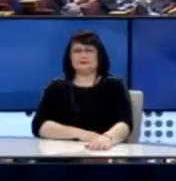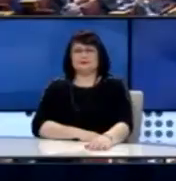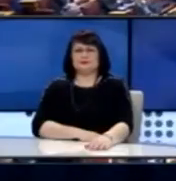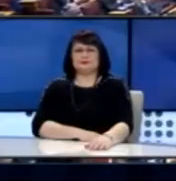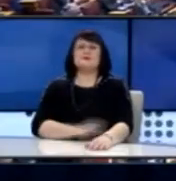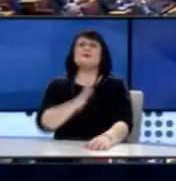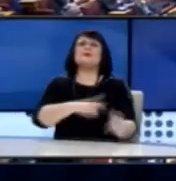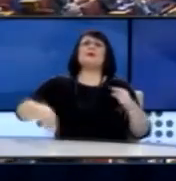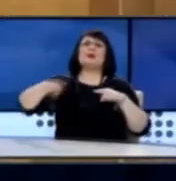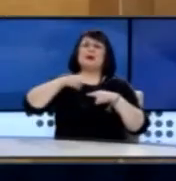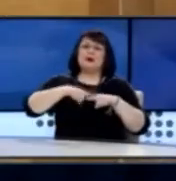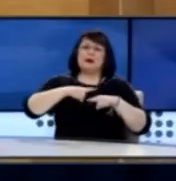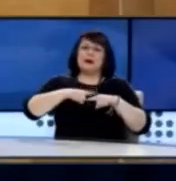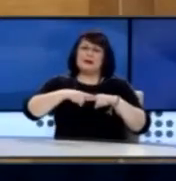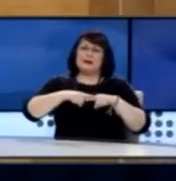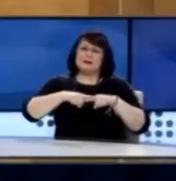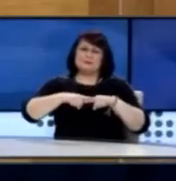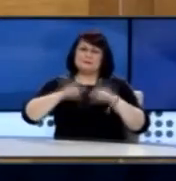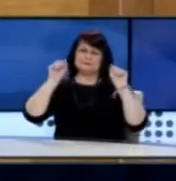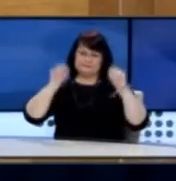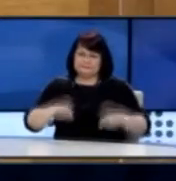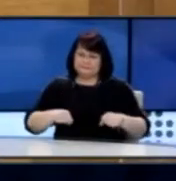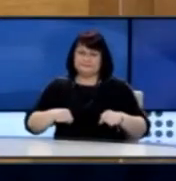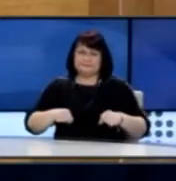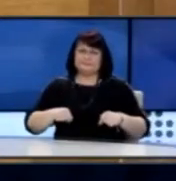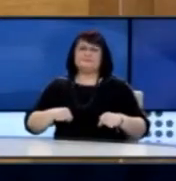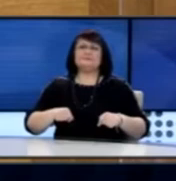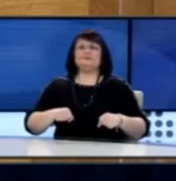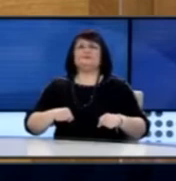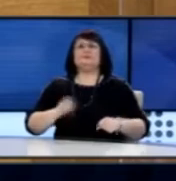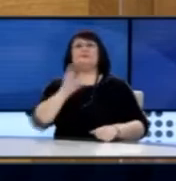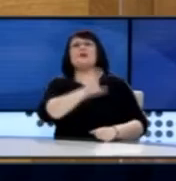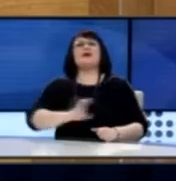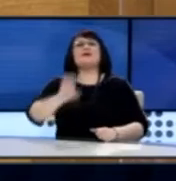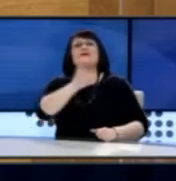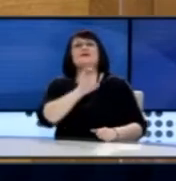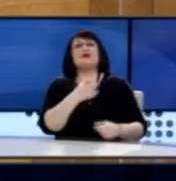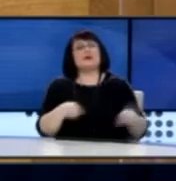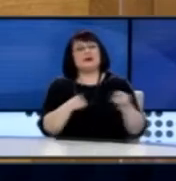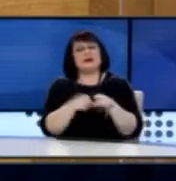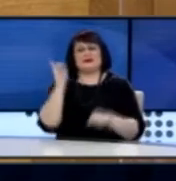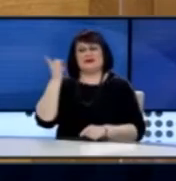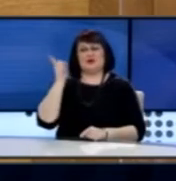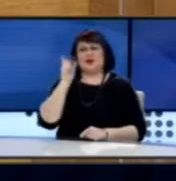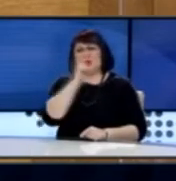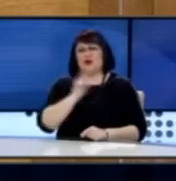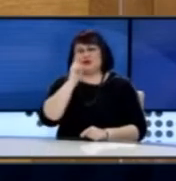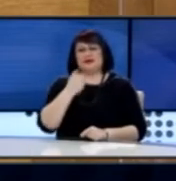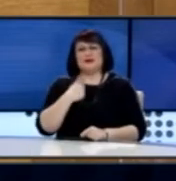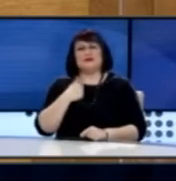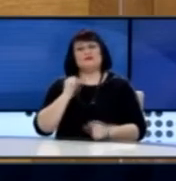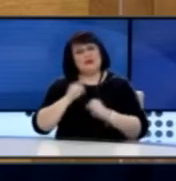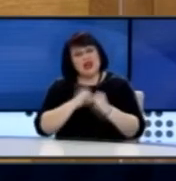Η Ελλάδα συμπαρατάσσεται με όλες τις δυτικές πρωτεύουσες στις κυρώσεις κατά της Ρωσίας. Μάχεται όπως